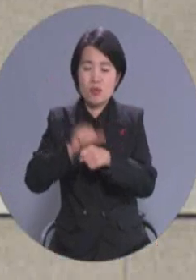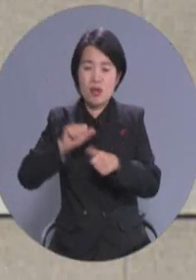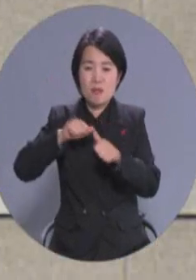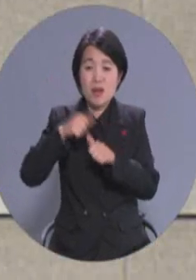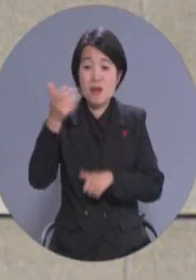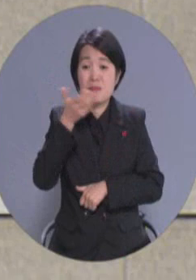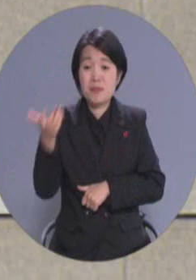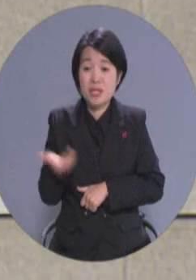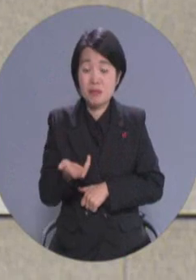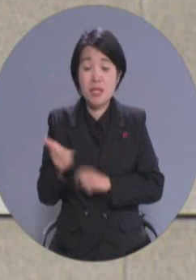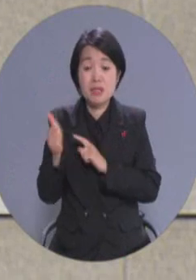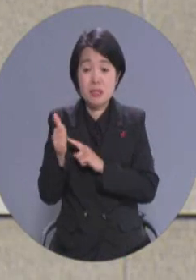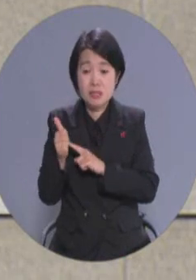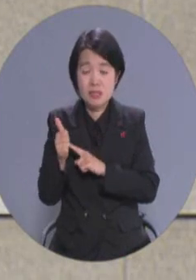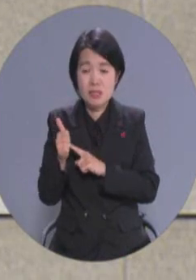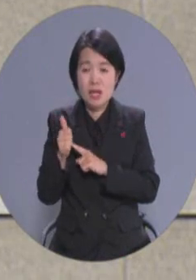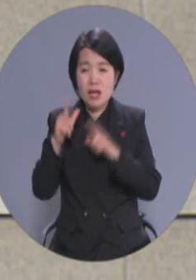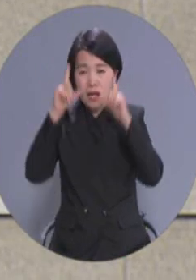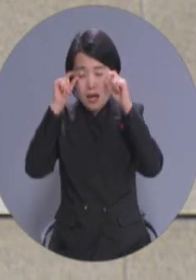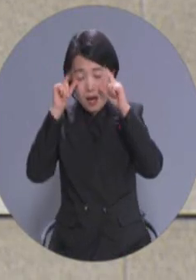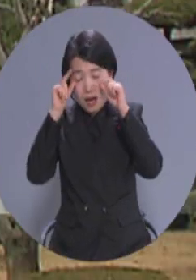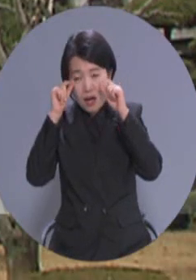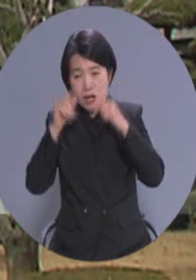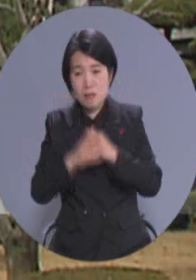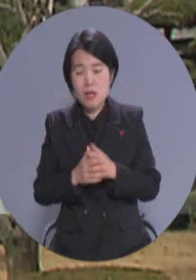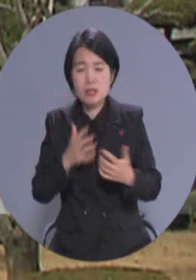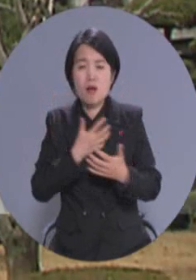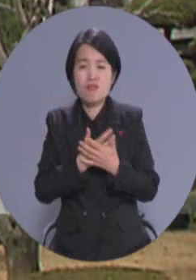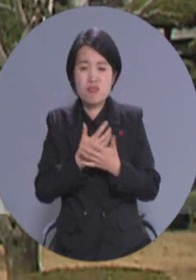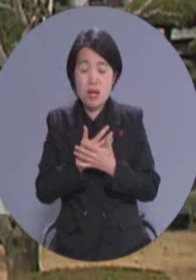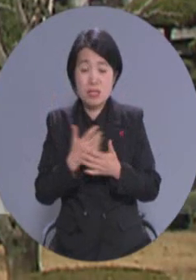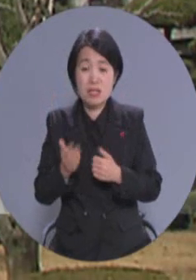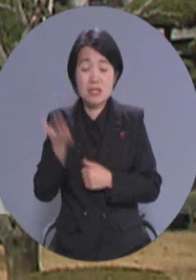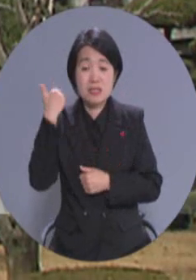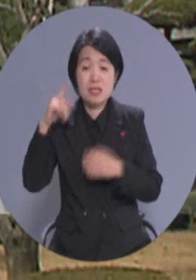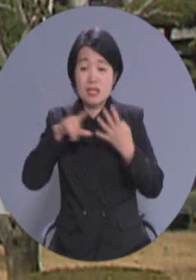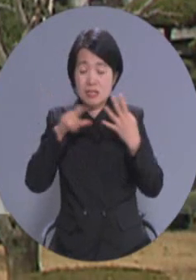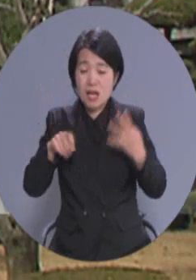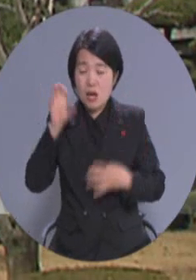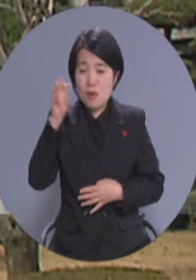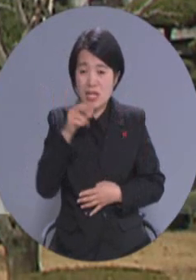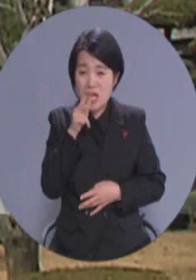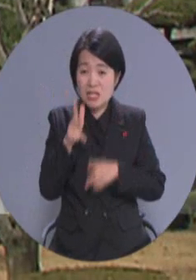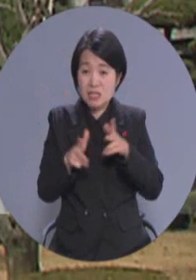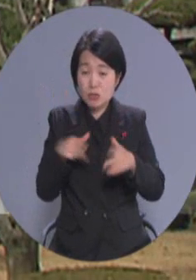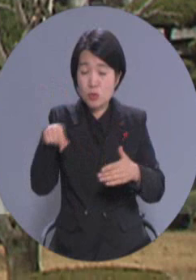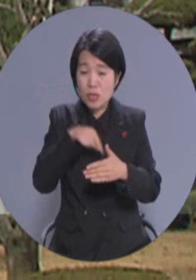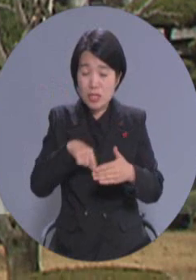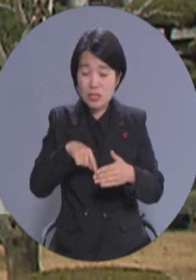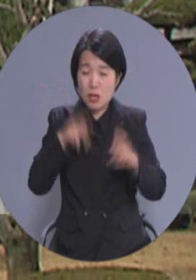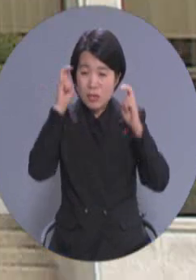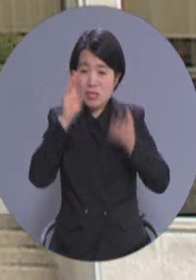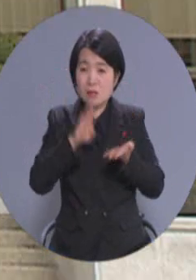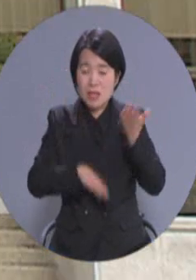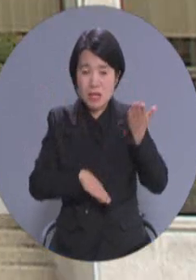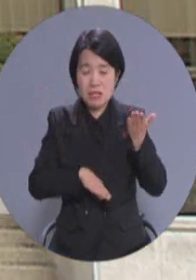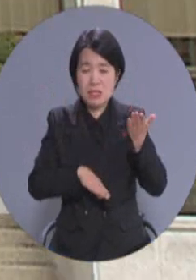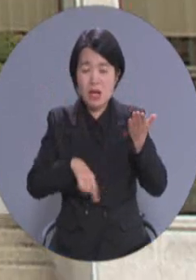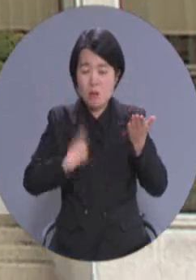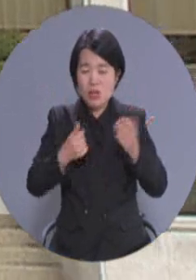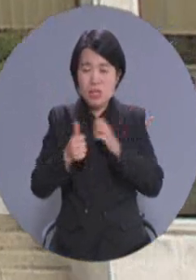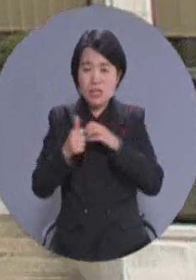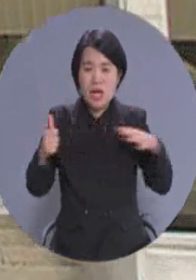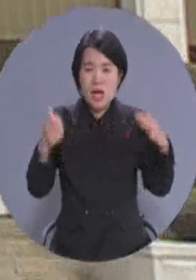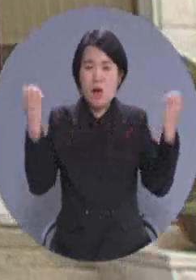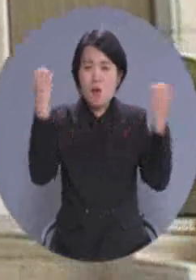감했습니다이 남성은 수면 장애와 불안 증세를 보였는데 지난 4월 광양제철소에서 직장 상사가 자신을 따돌린다